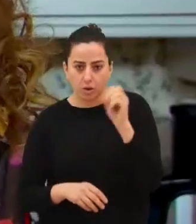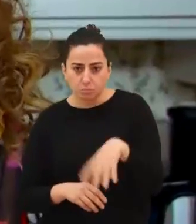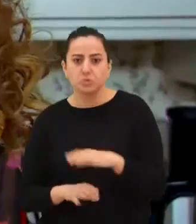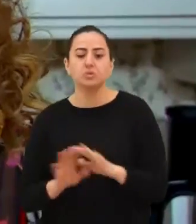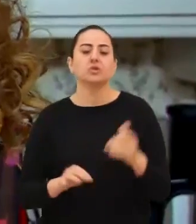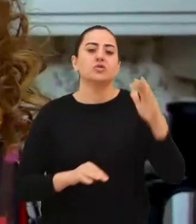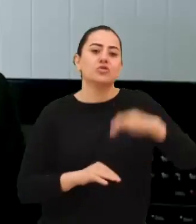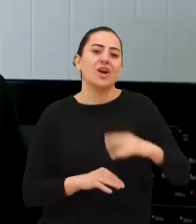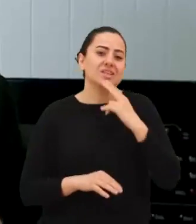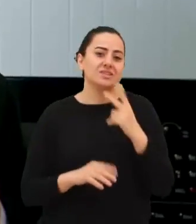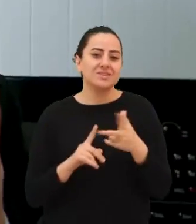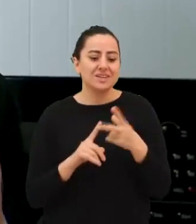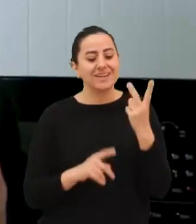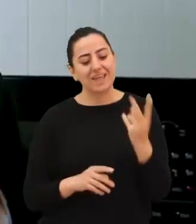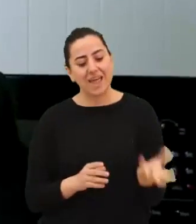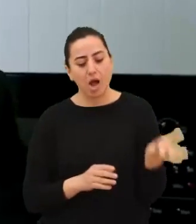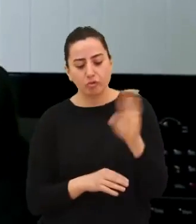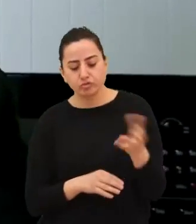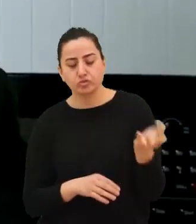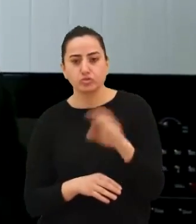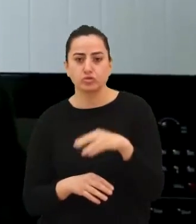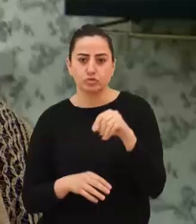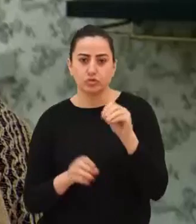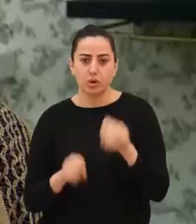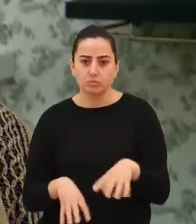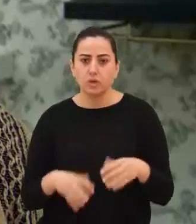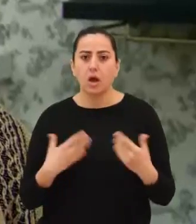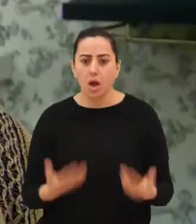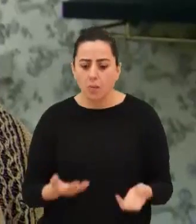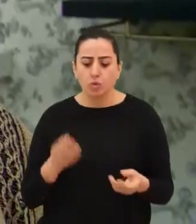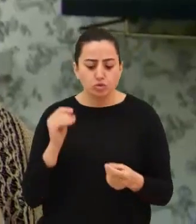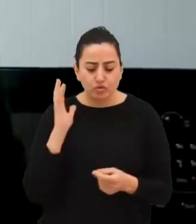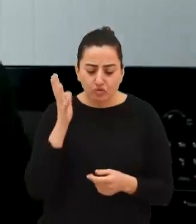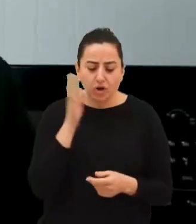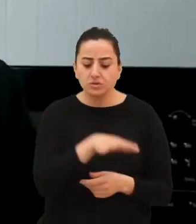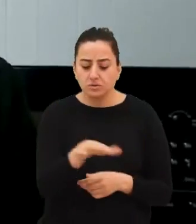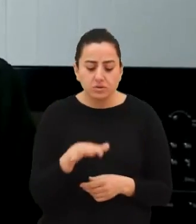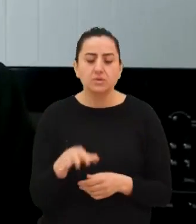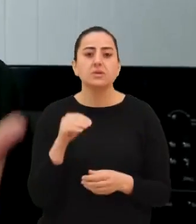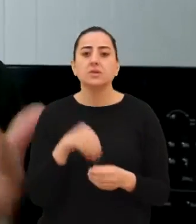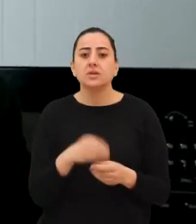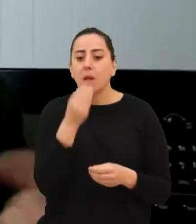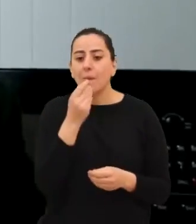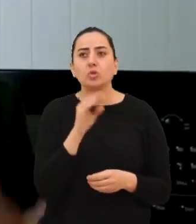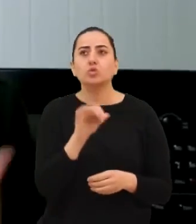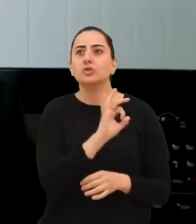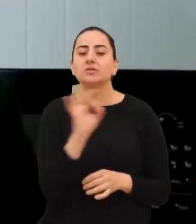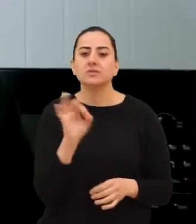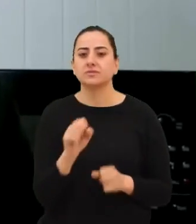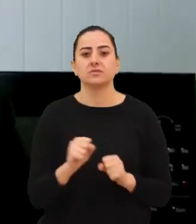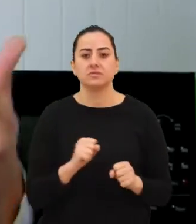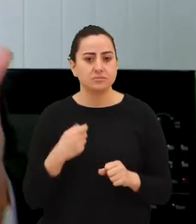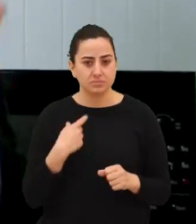evin küçük kızı gelmiş, o da 2 avuç tuz atmış yemeğin içine. Bu kadar tuz atılmasına rağmen yemek nasıl tuzsuz